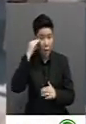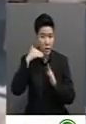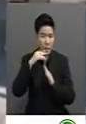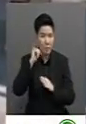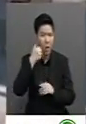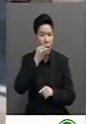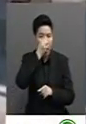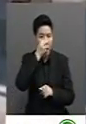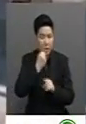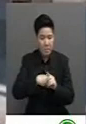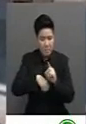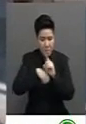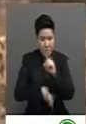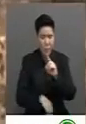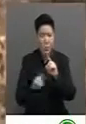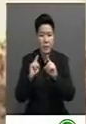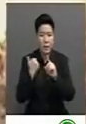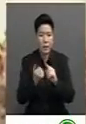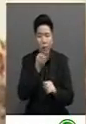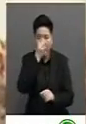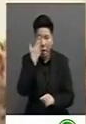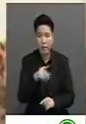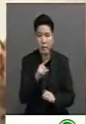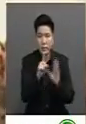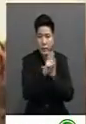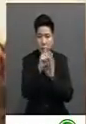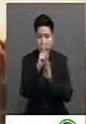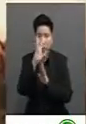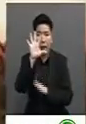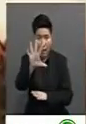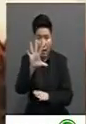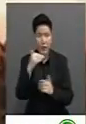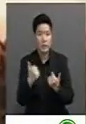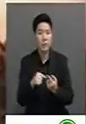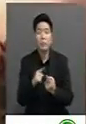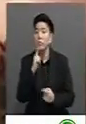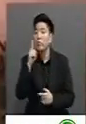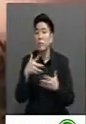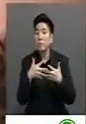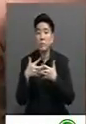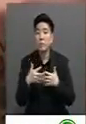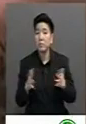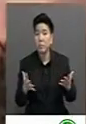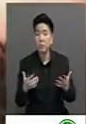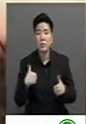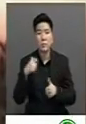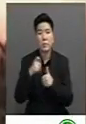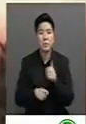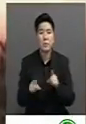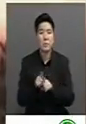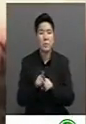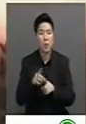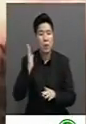มทดสอบนิวเคลียร์ครั้งใหม่หลังจากทดสอบมาแล้ว5ครั้งเกาหลีเหนือไม่ได้ต่อว่าสหรัฐว่ามีพฤติกรรมไม่ต่